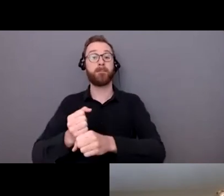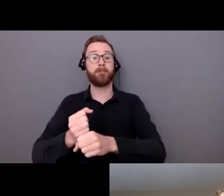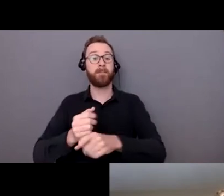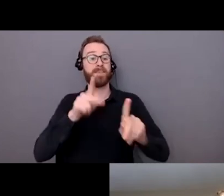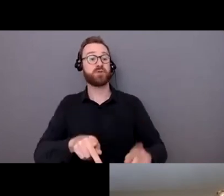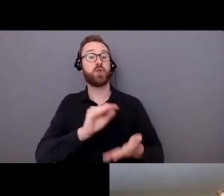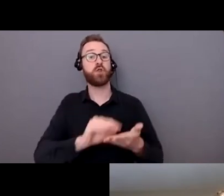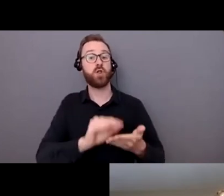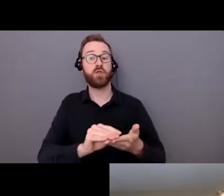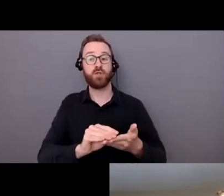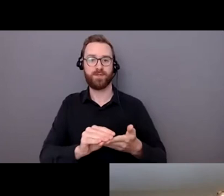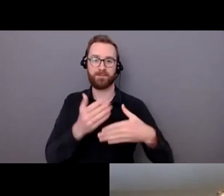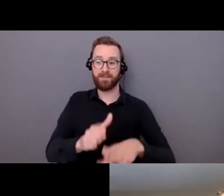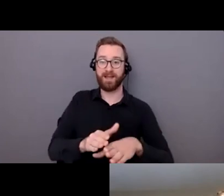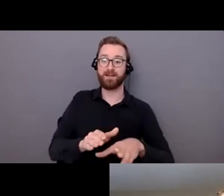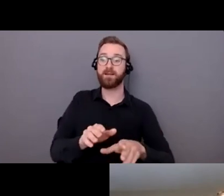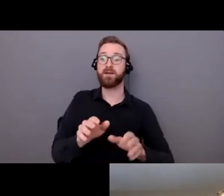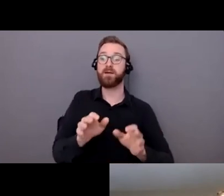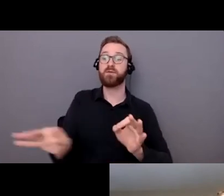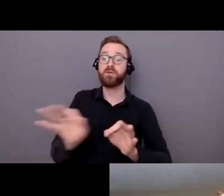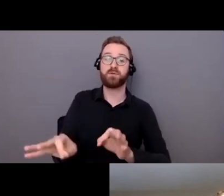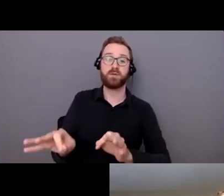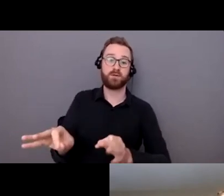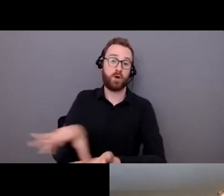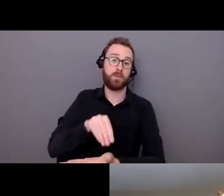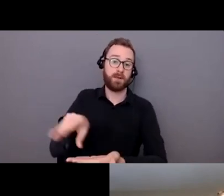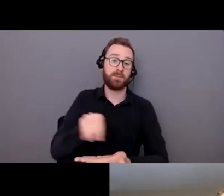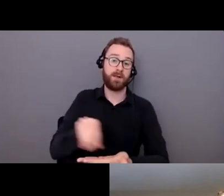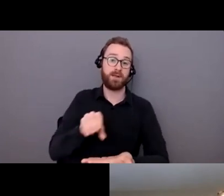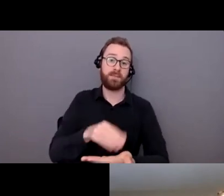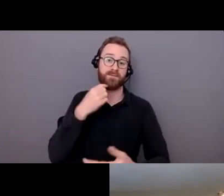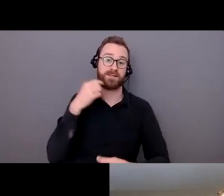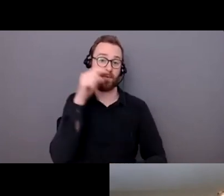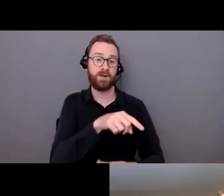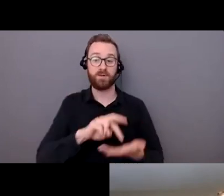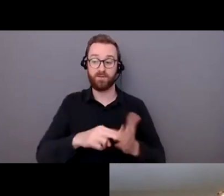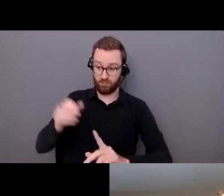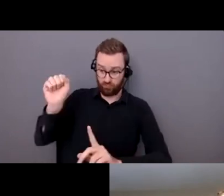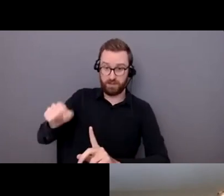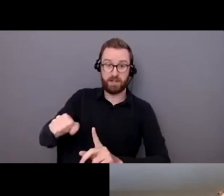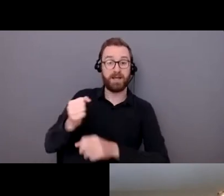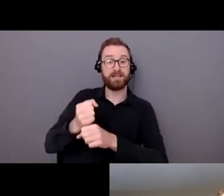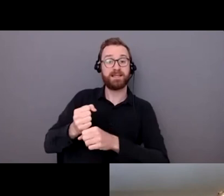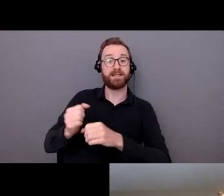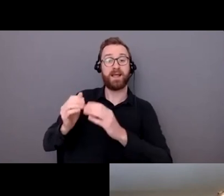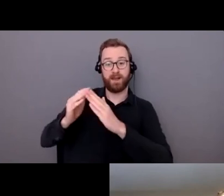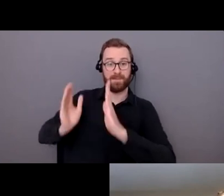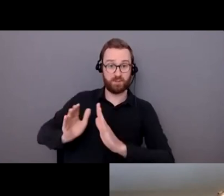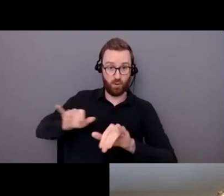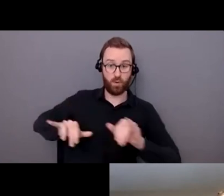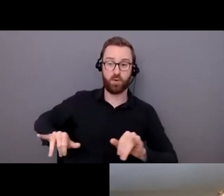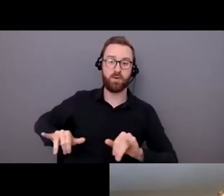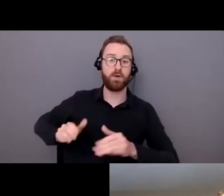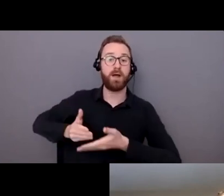déjà une verbatim. C'est comment le télétravail peut aider et la personne handicapée, mais également d'autres sphères de la